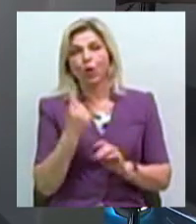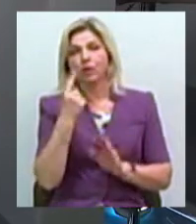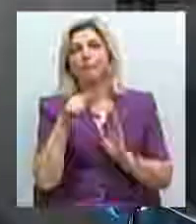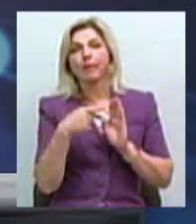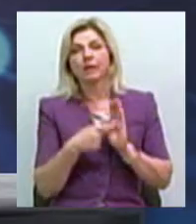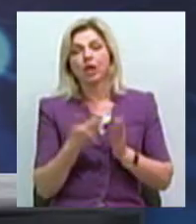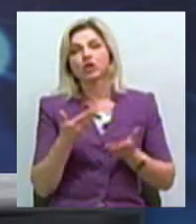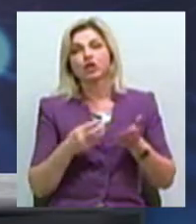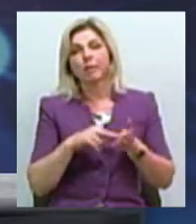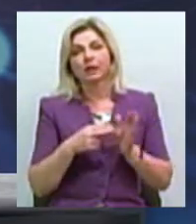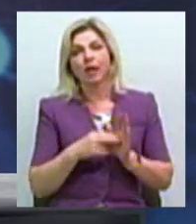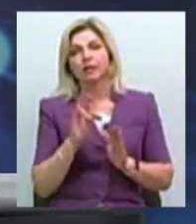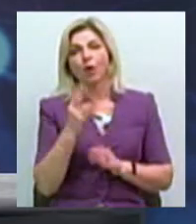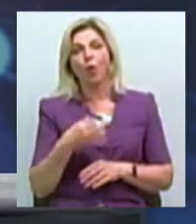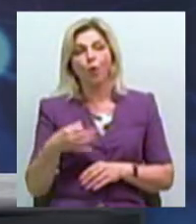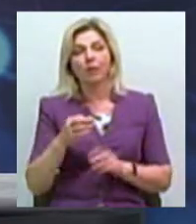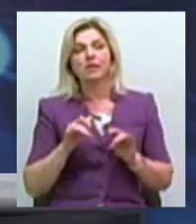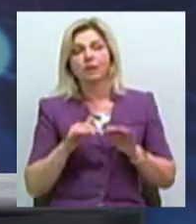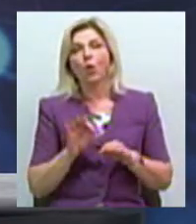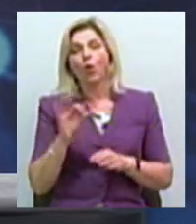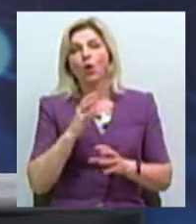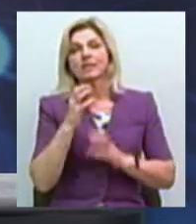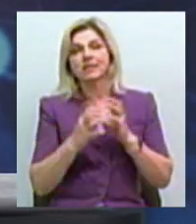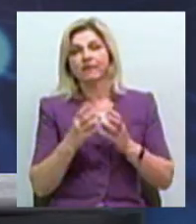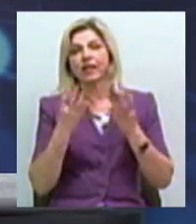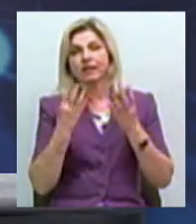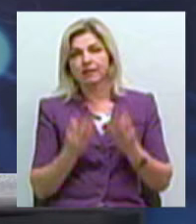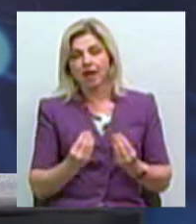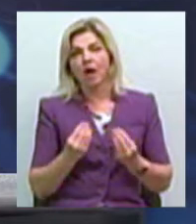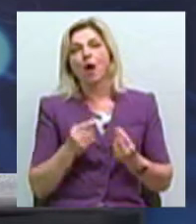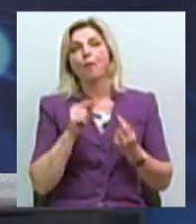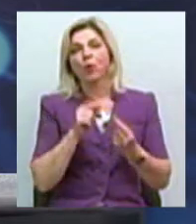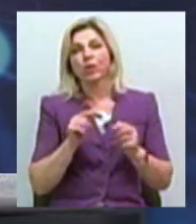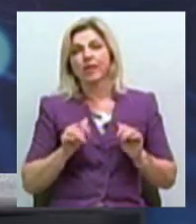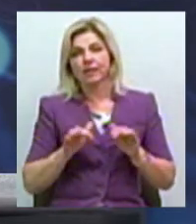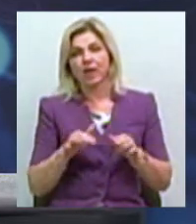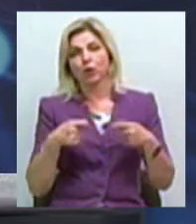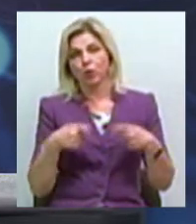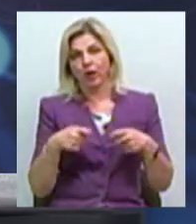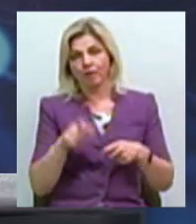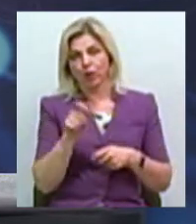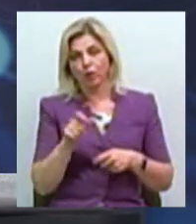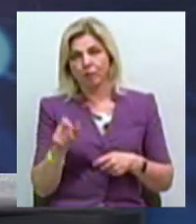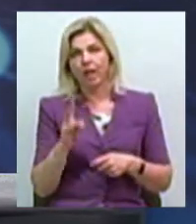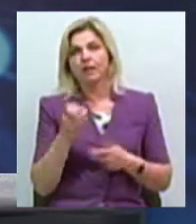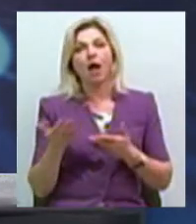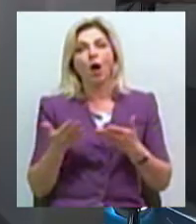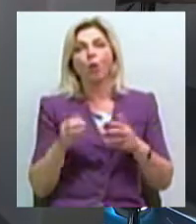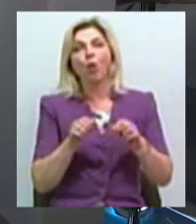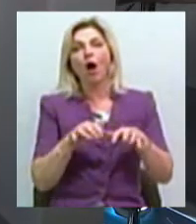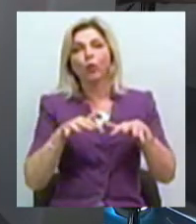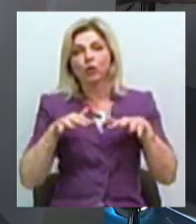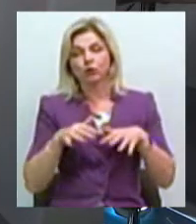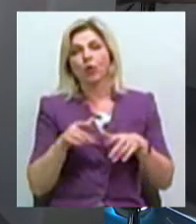питання. Чи планується в Миколаївській області заходи щодо Всесвітнього дня протидії торгівлі людьми? І на яку аудиторію такі